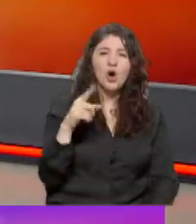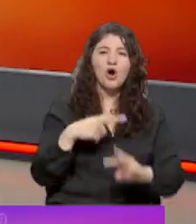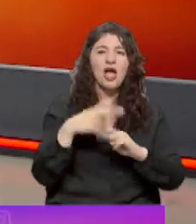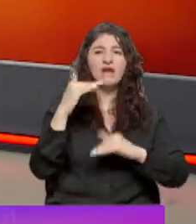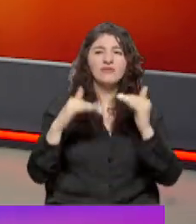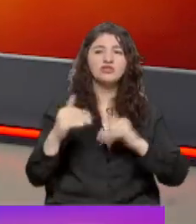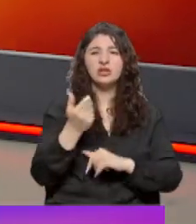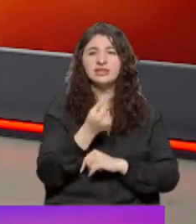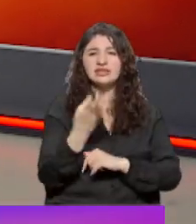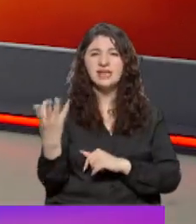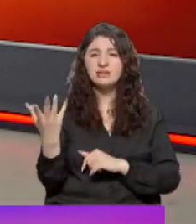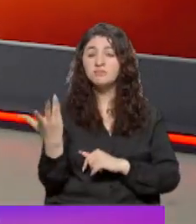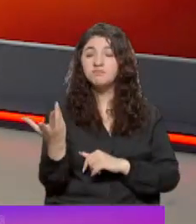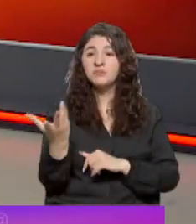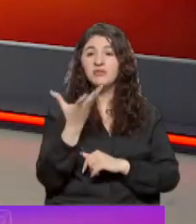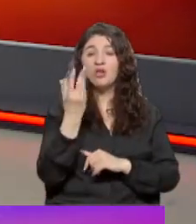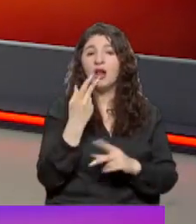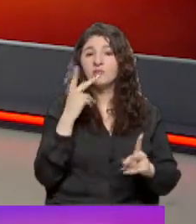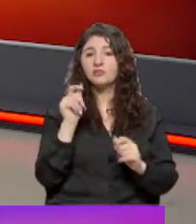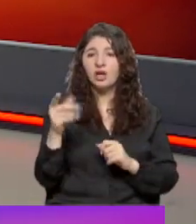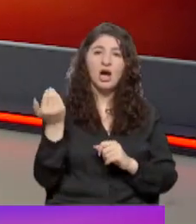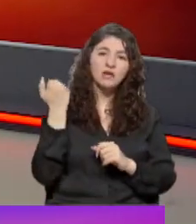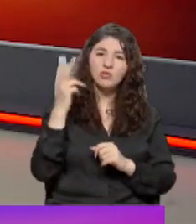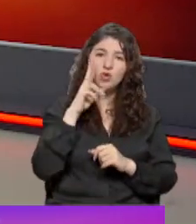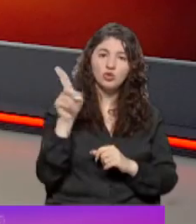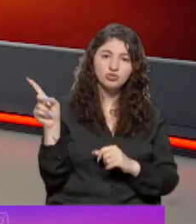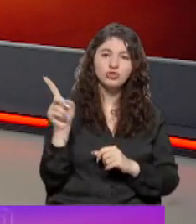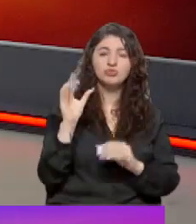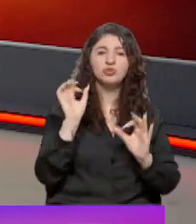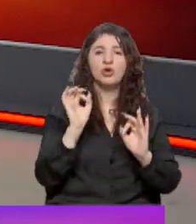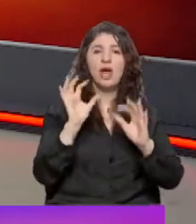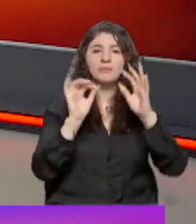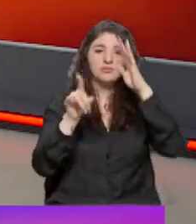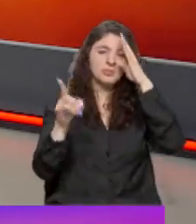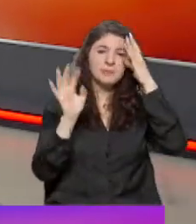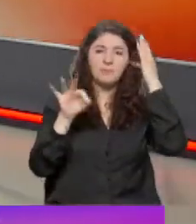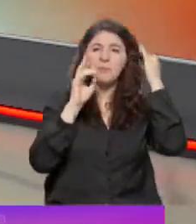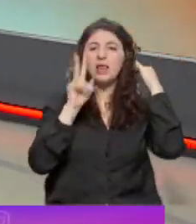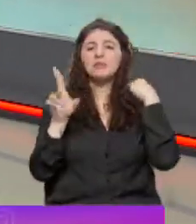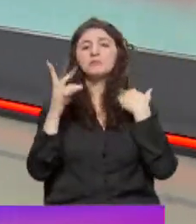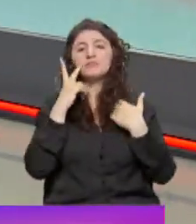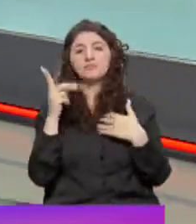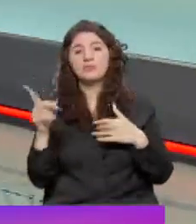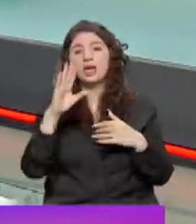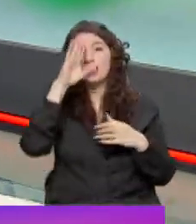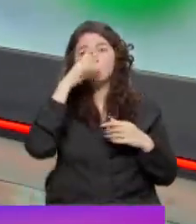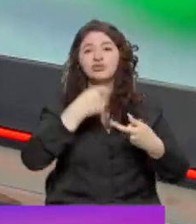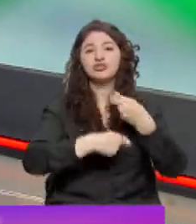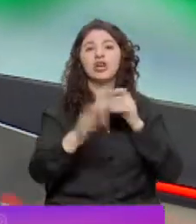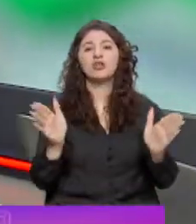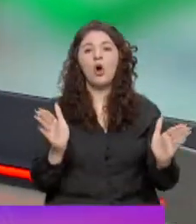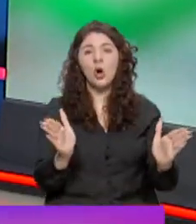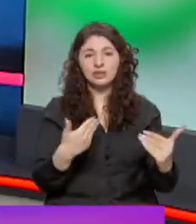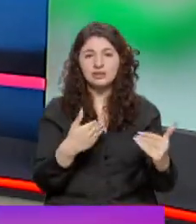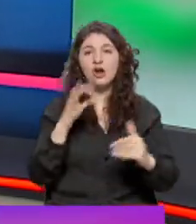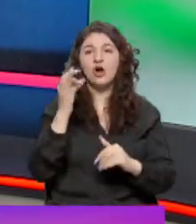enflasyon rakamı ne olarak açıklanacak arkamda görüyorsunuz şöyle Hemen buraya bir gelelim bakın İstanbul Ticaret